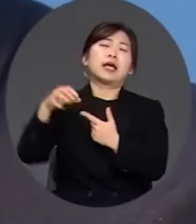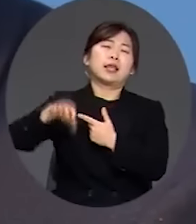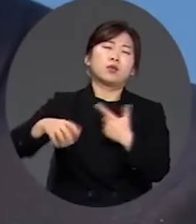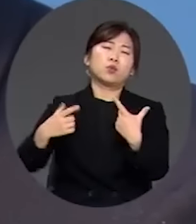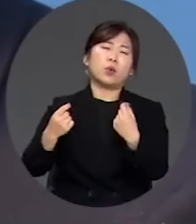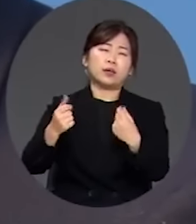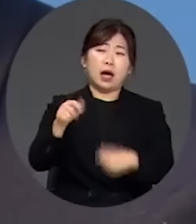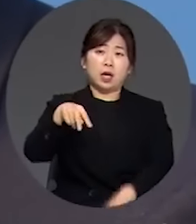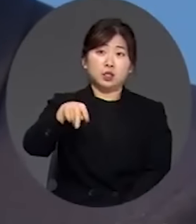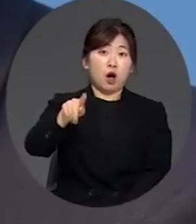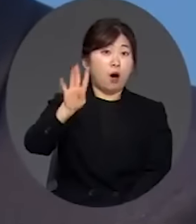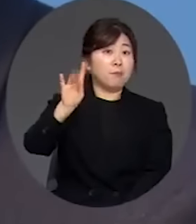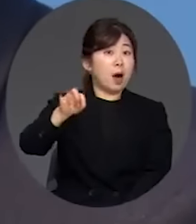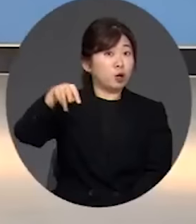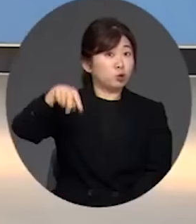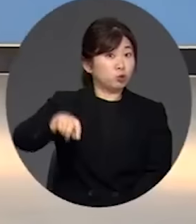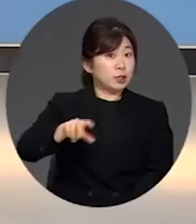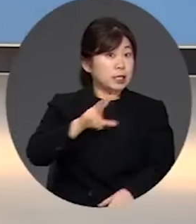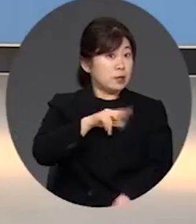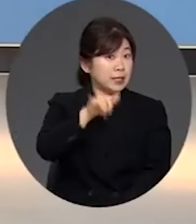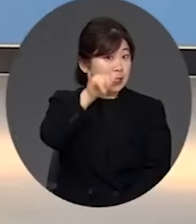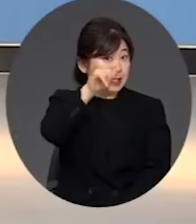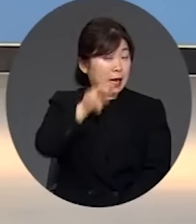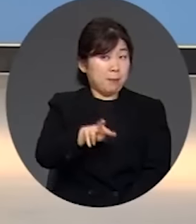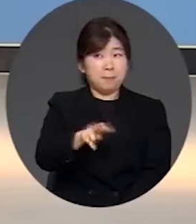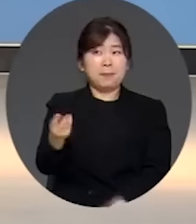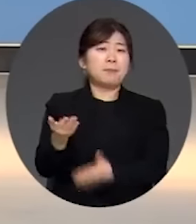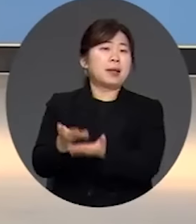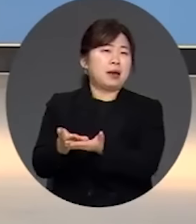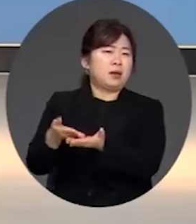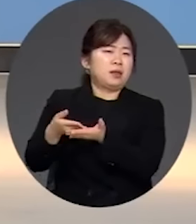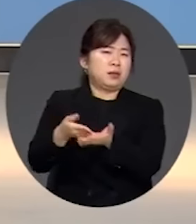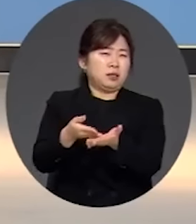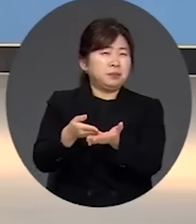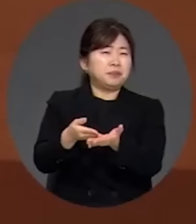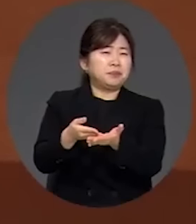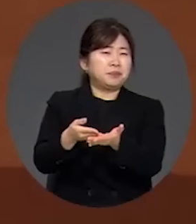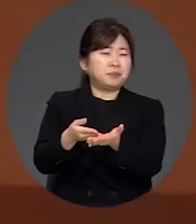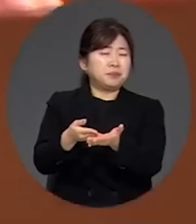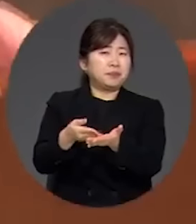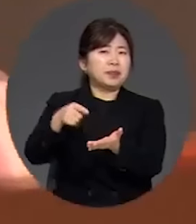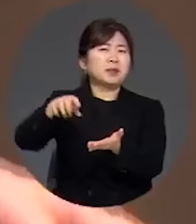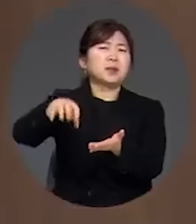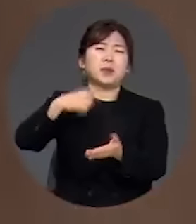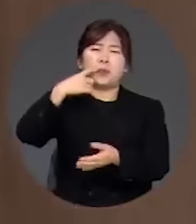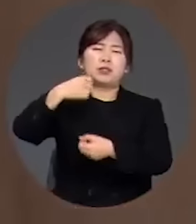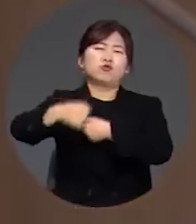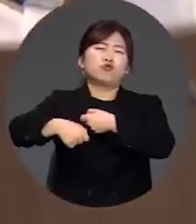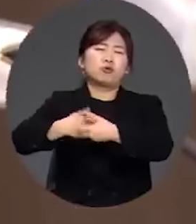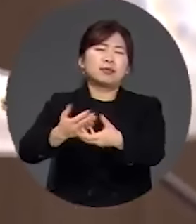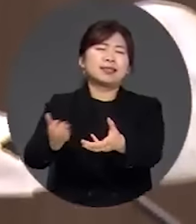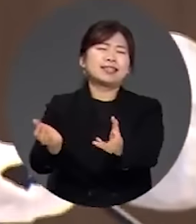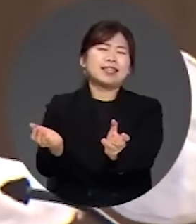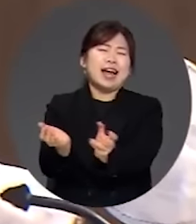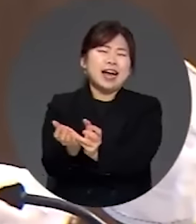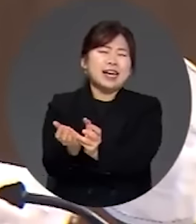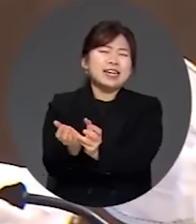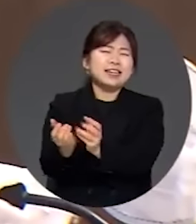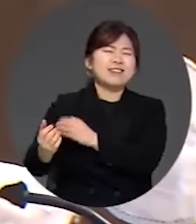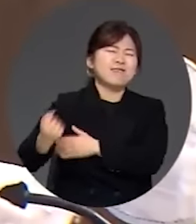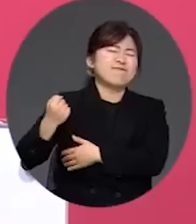오선 서병수 의원의 부산 북강서갑 지역부 역시 민주당 의원이 포진한 이른바 낙동강 벨트